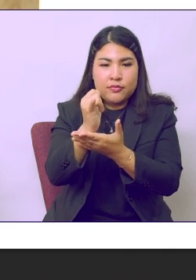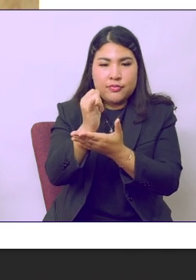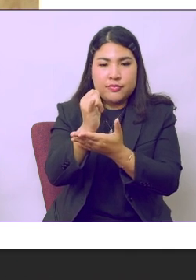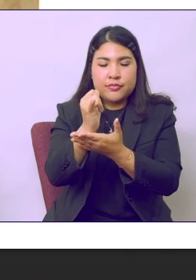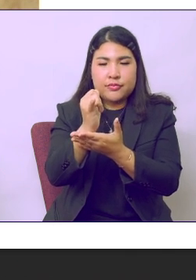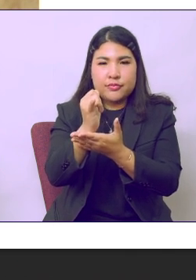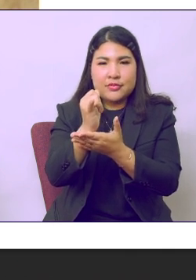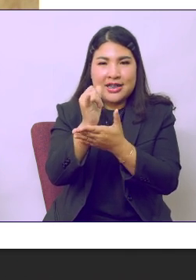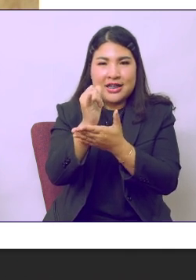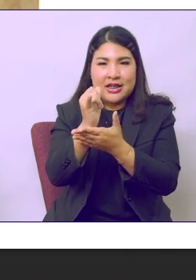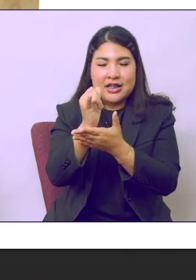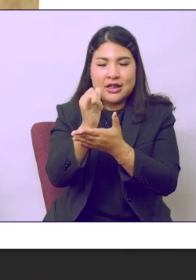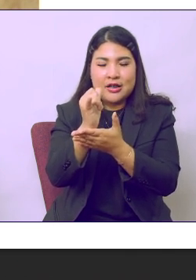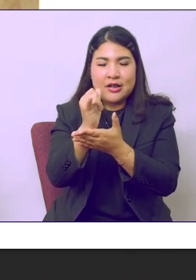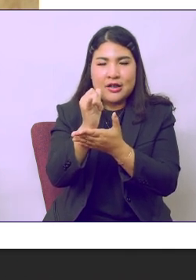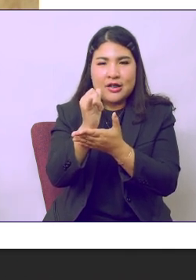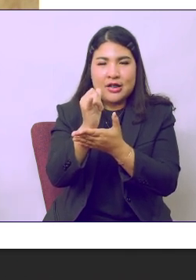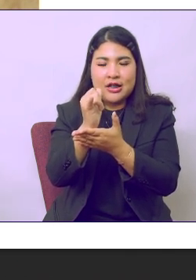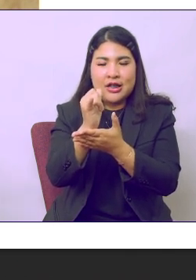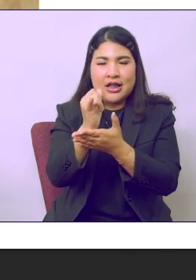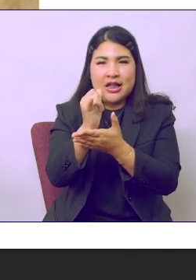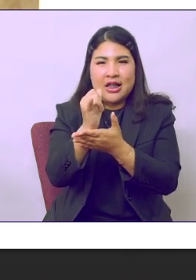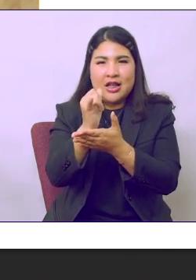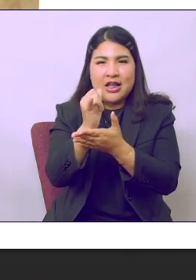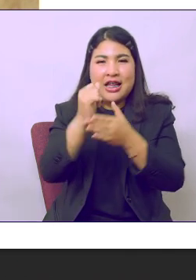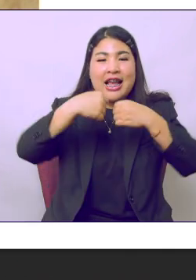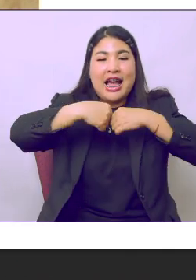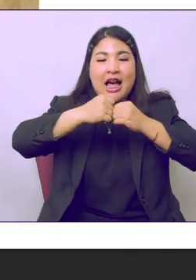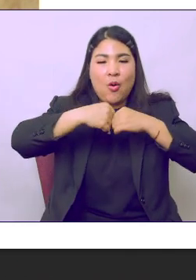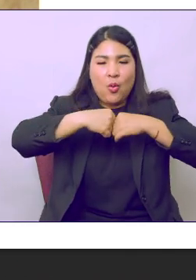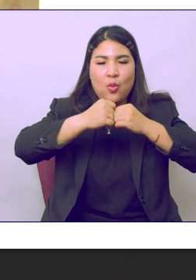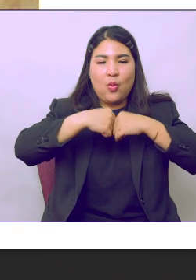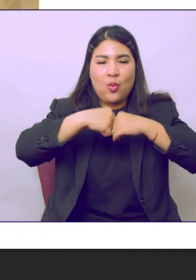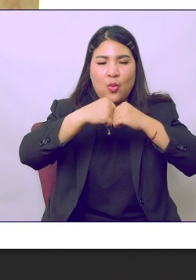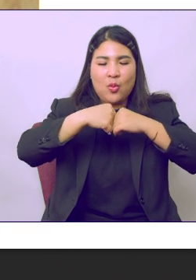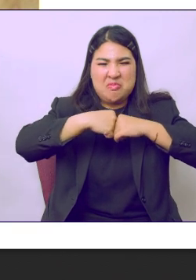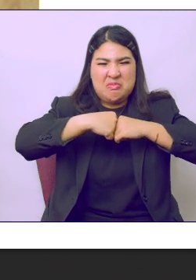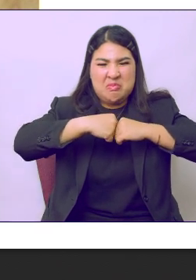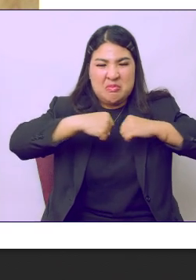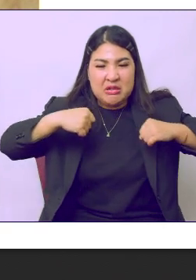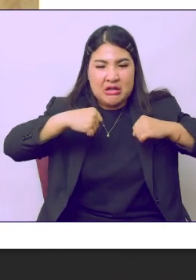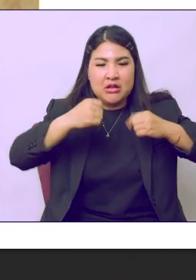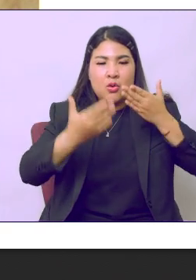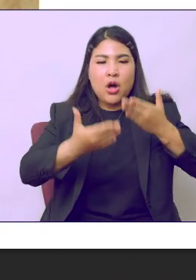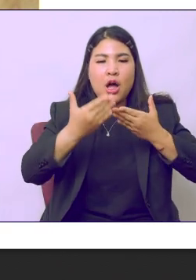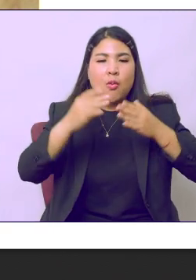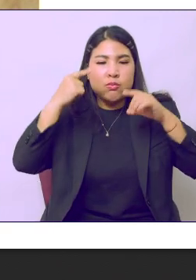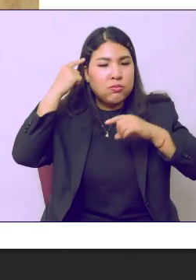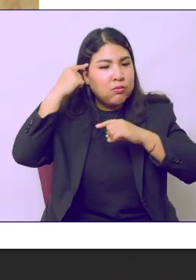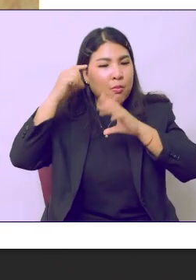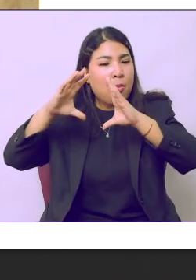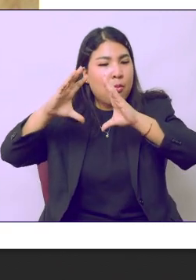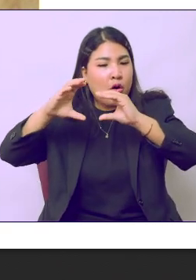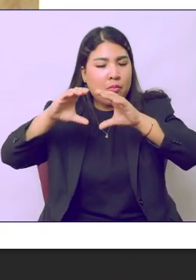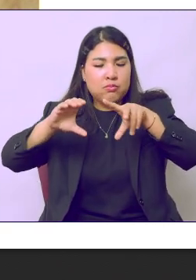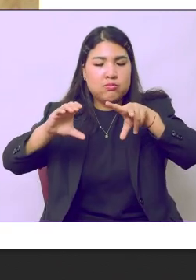ตัวเข่าของเขาเนี่ยเดี๋แฮมสตริงของเขาเนี่ยมันตึงเกินไปเนี่ยนะครับอ่าหรืออาจจะใส่หมอนสอดเข้าไปในข้างเข่าที่ที่งออยู่ข้างล่าง